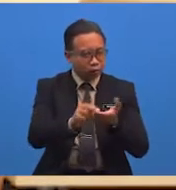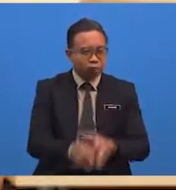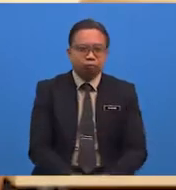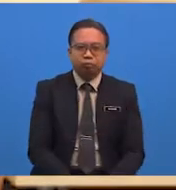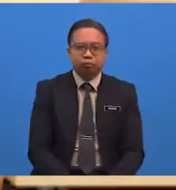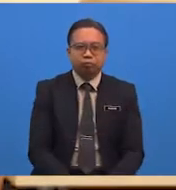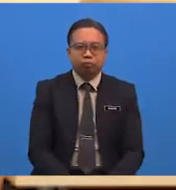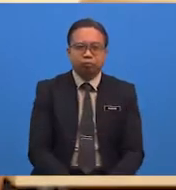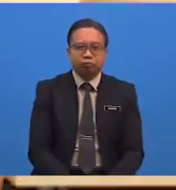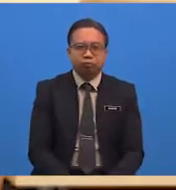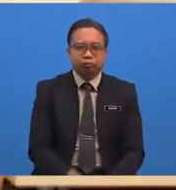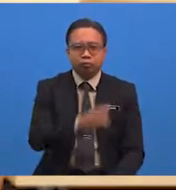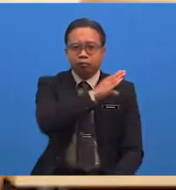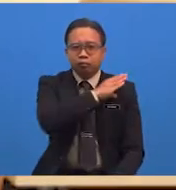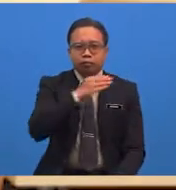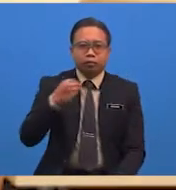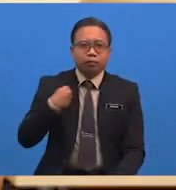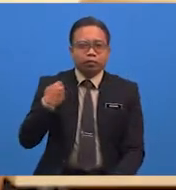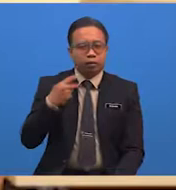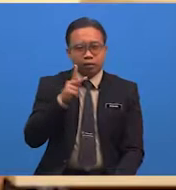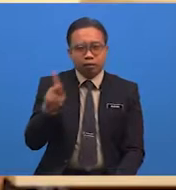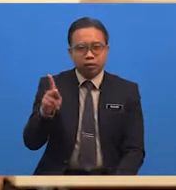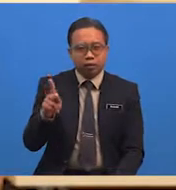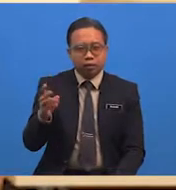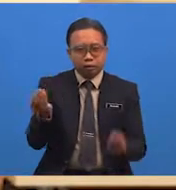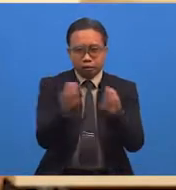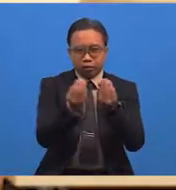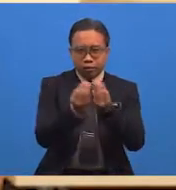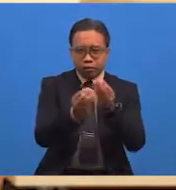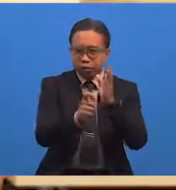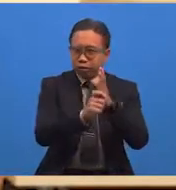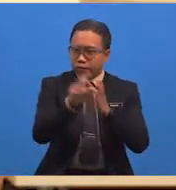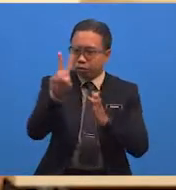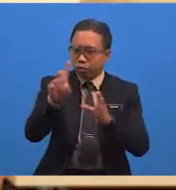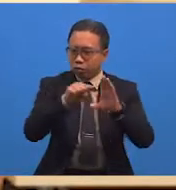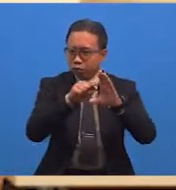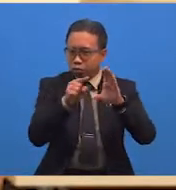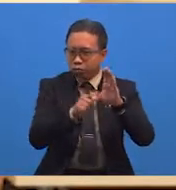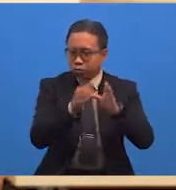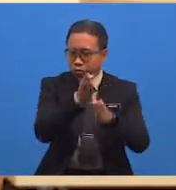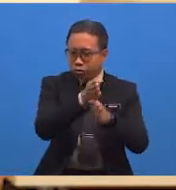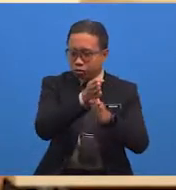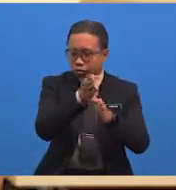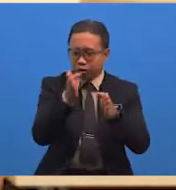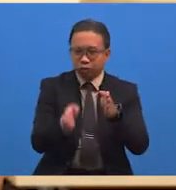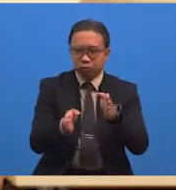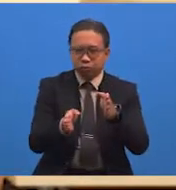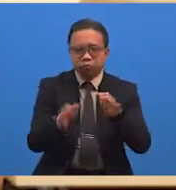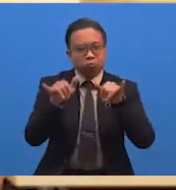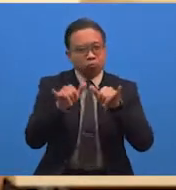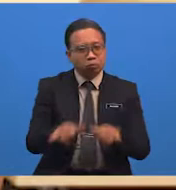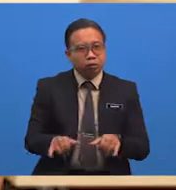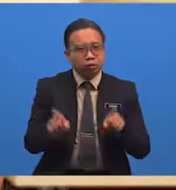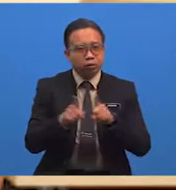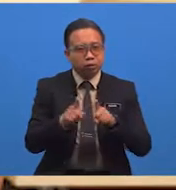nilainya? Dan adakah hasil tambah dua sudut yang bersebelahan